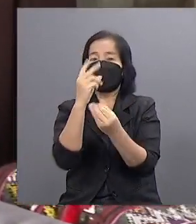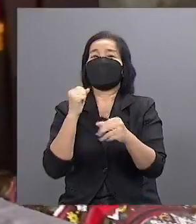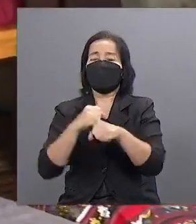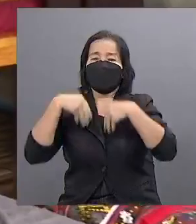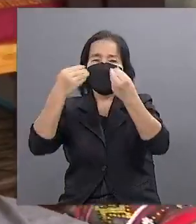แบบค่ะ